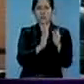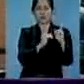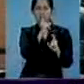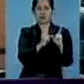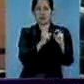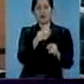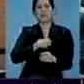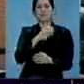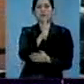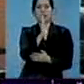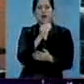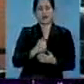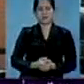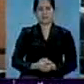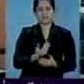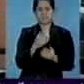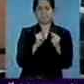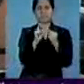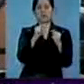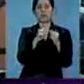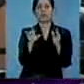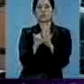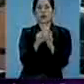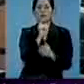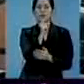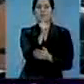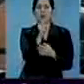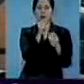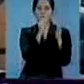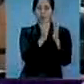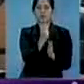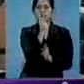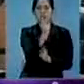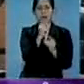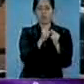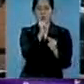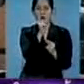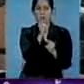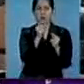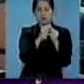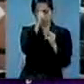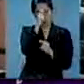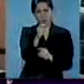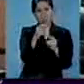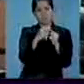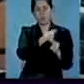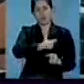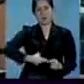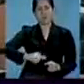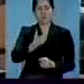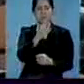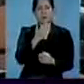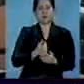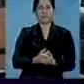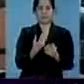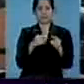าบันท่านประธานที่เคารพกรมสอบสวนคดีพิเศษซึ่งนาย